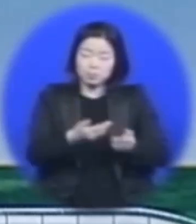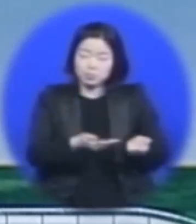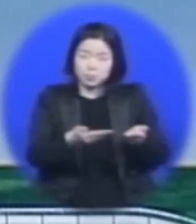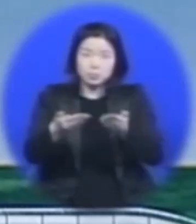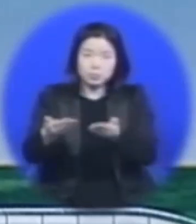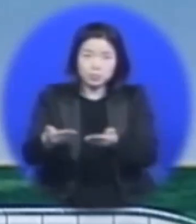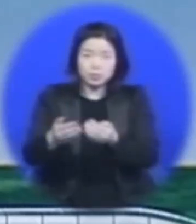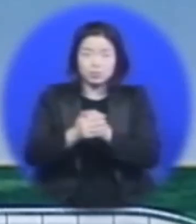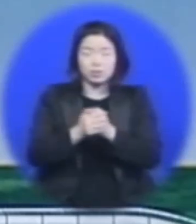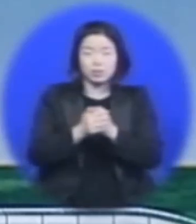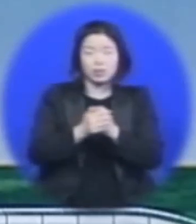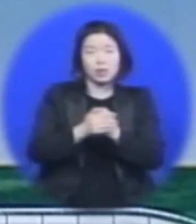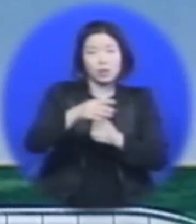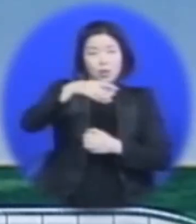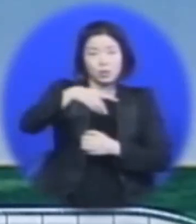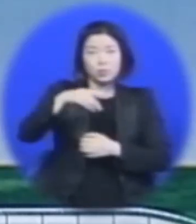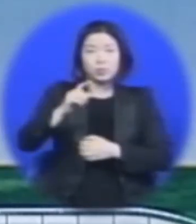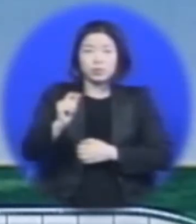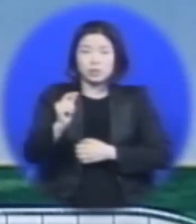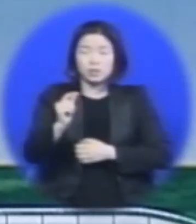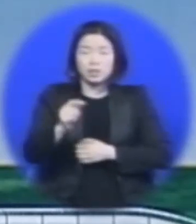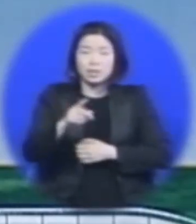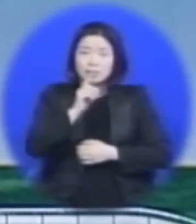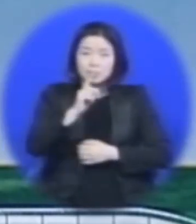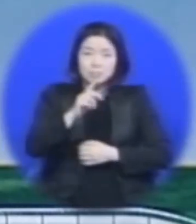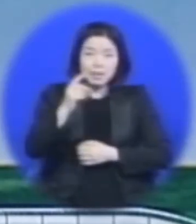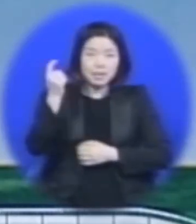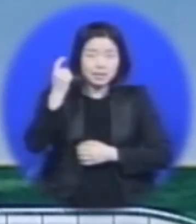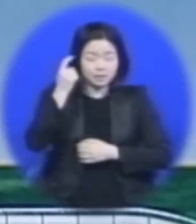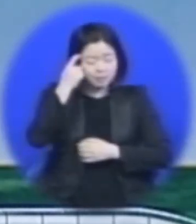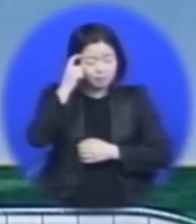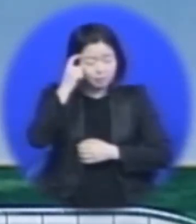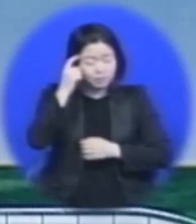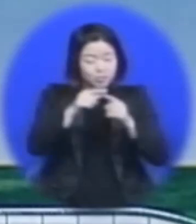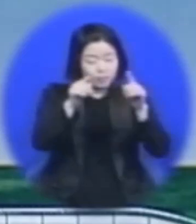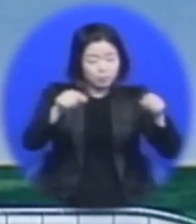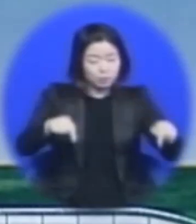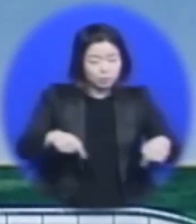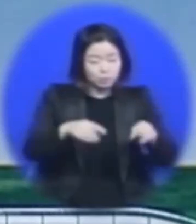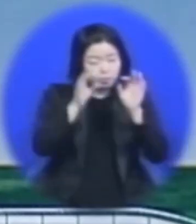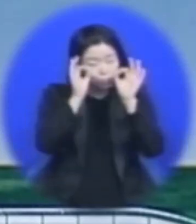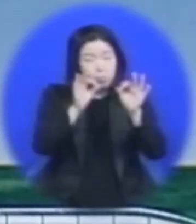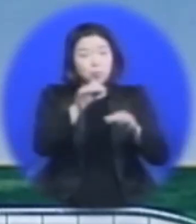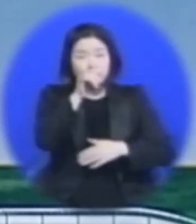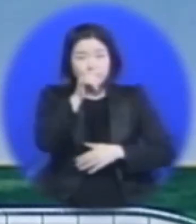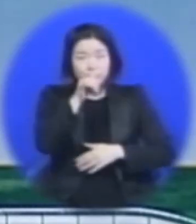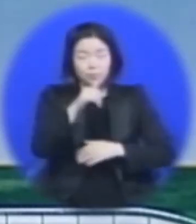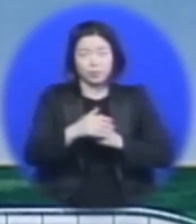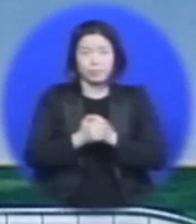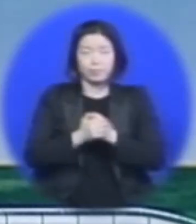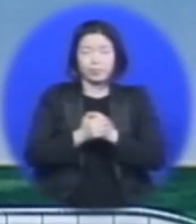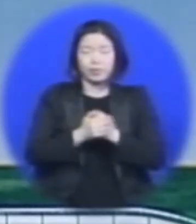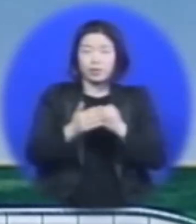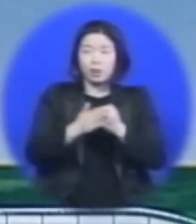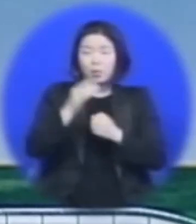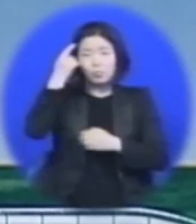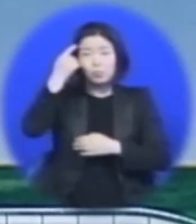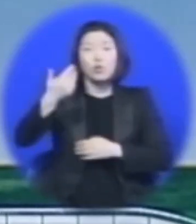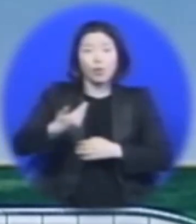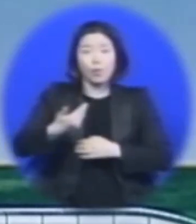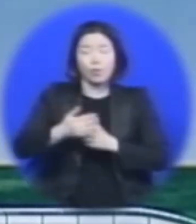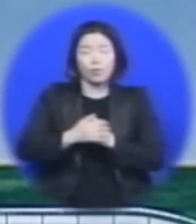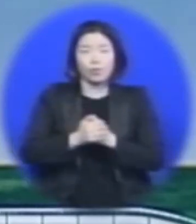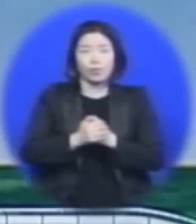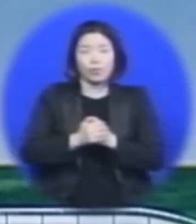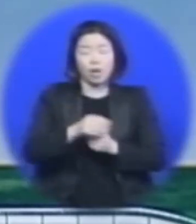들어갔더니 큐티하는 그 말씀 묵상 노트를 이분이 보고 계시더라 그러면서 묻더래요